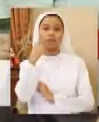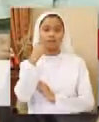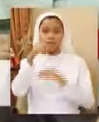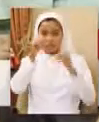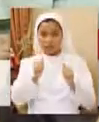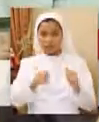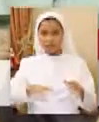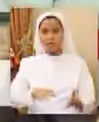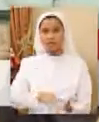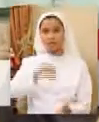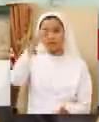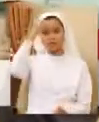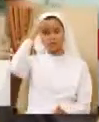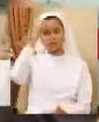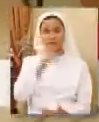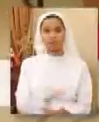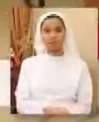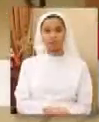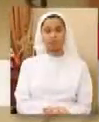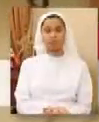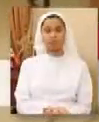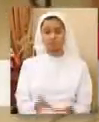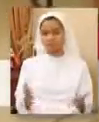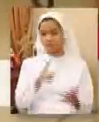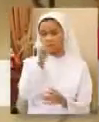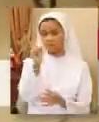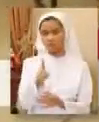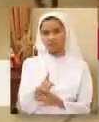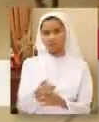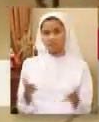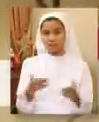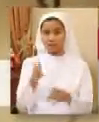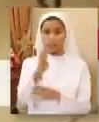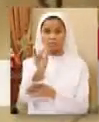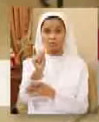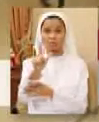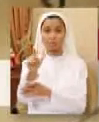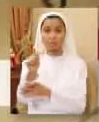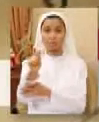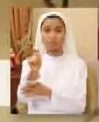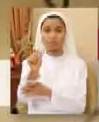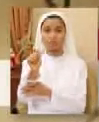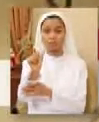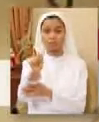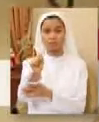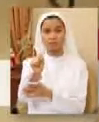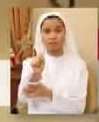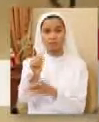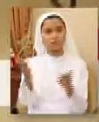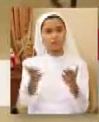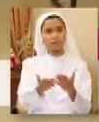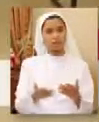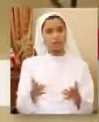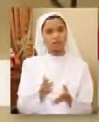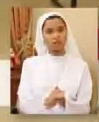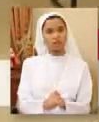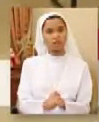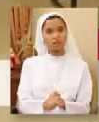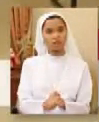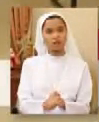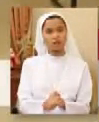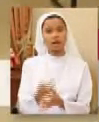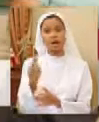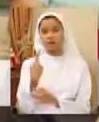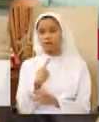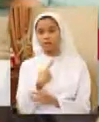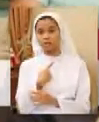niyan. Sister, ihapon ko lang. Hindi sa, ano, sa Balatas po kamo, di ba? Balatas. Sa Zentes, Bishop sa Balatas, alam mo yun, may